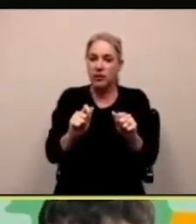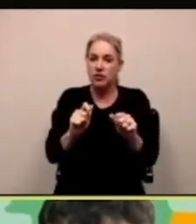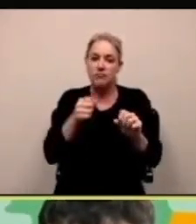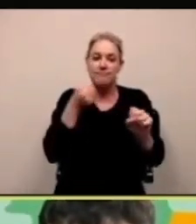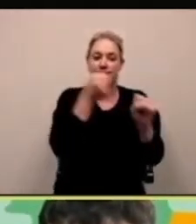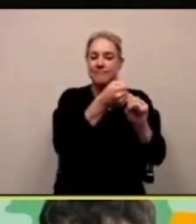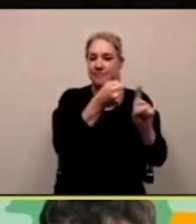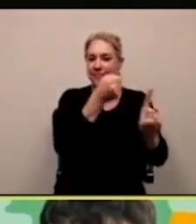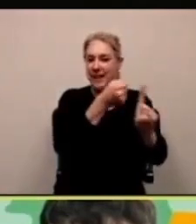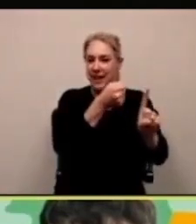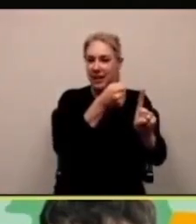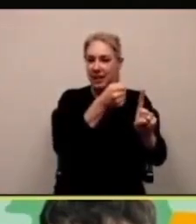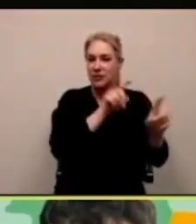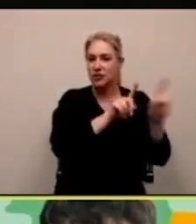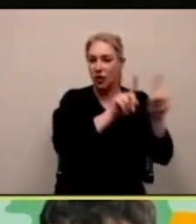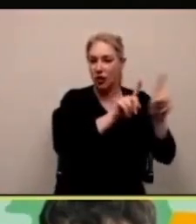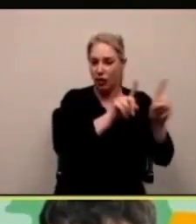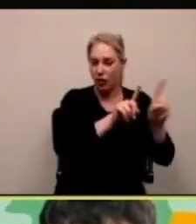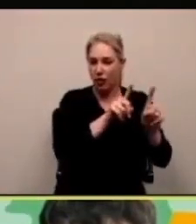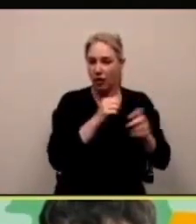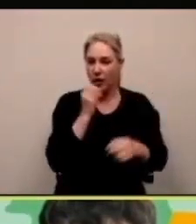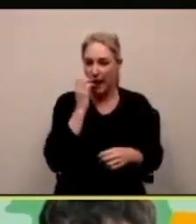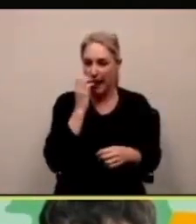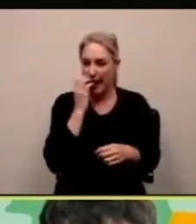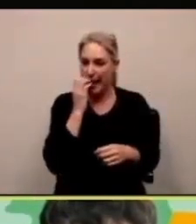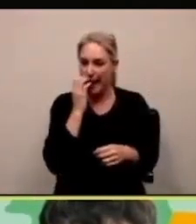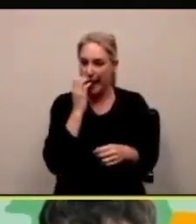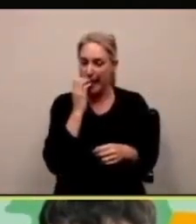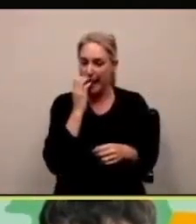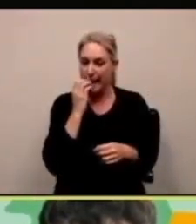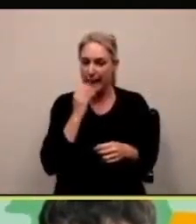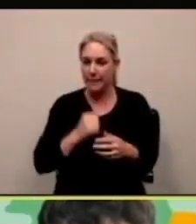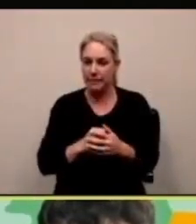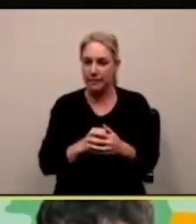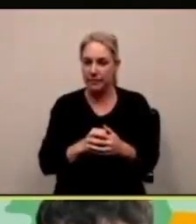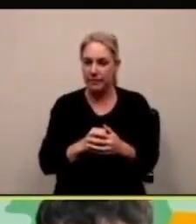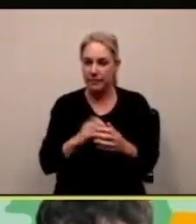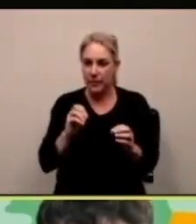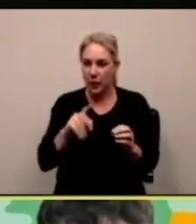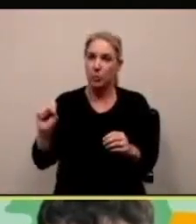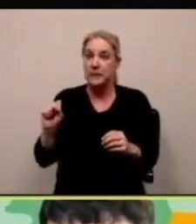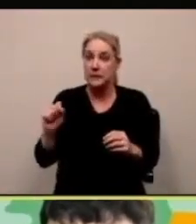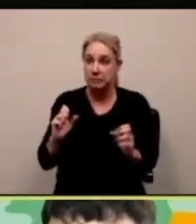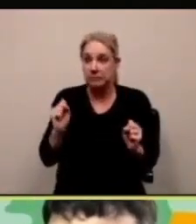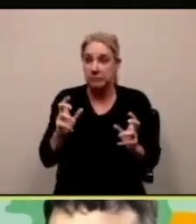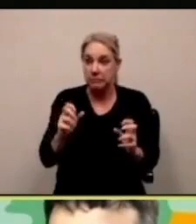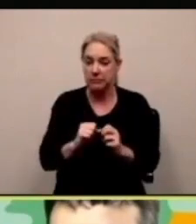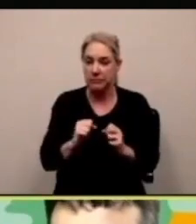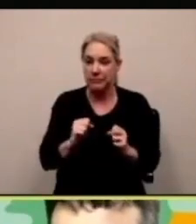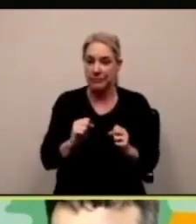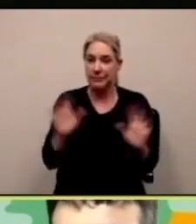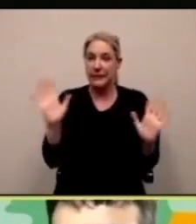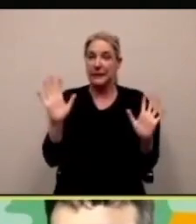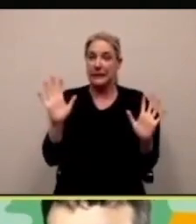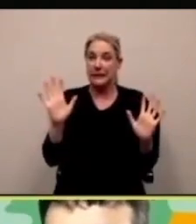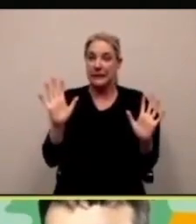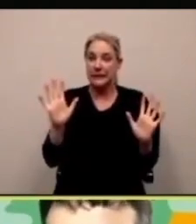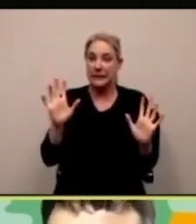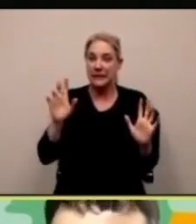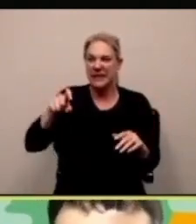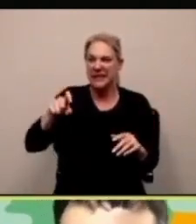こういうふうに固定をしてくればあとこのようにあとビー玉が転がっていくこういう後